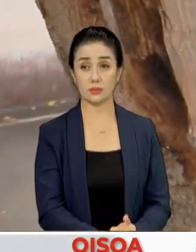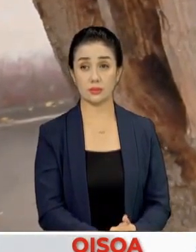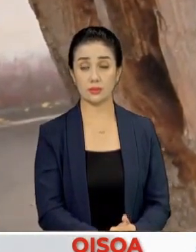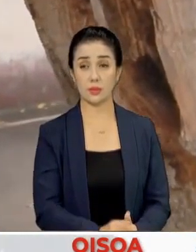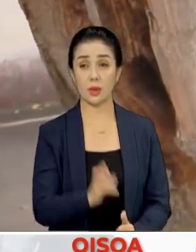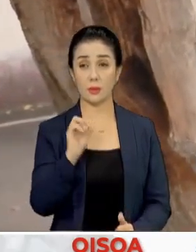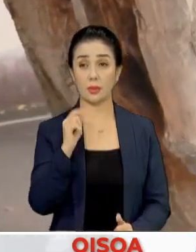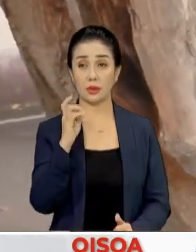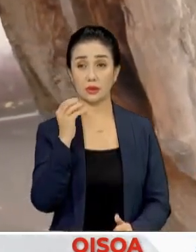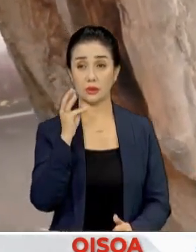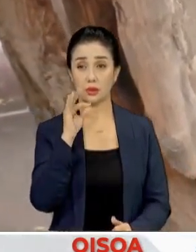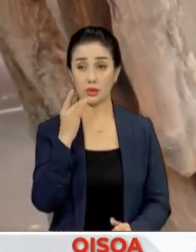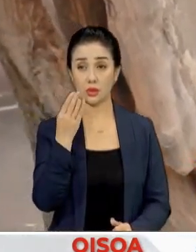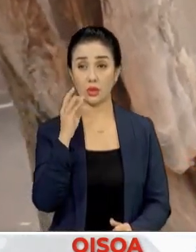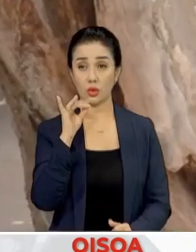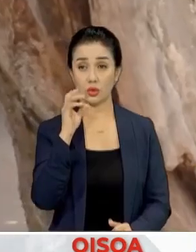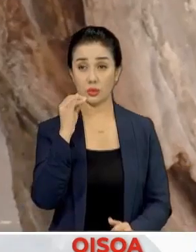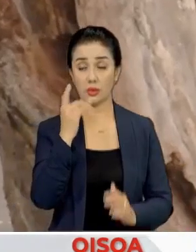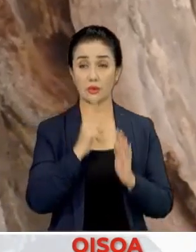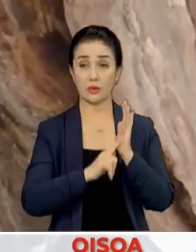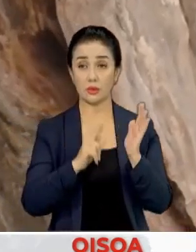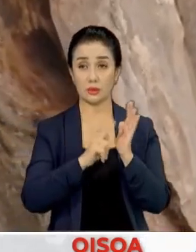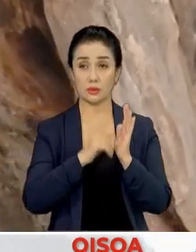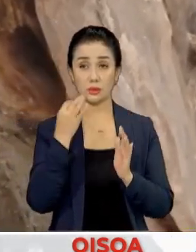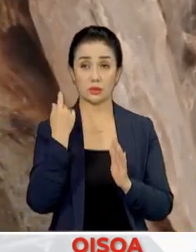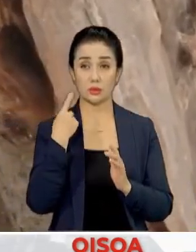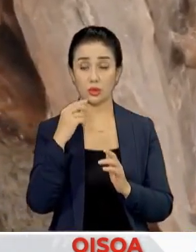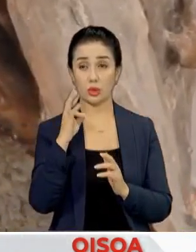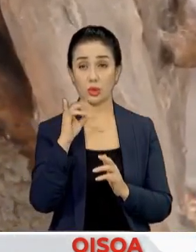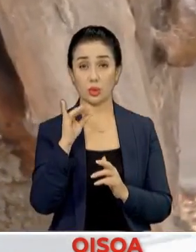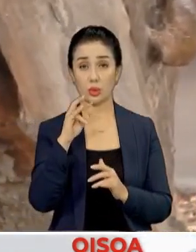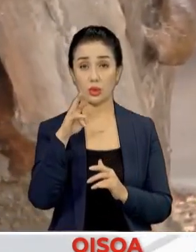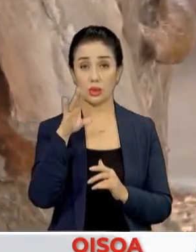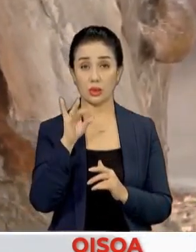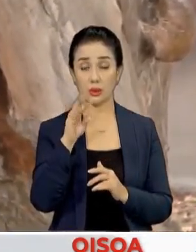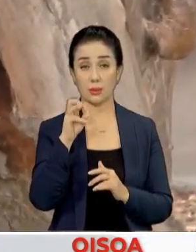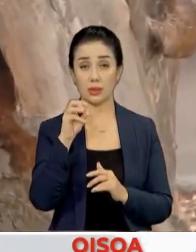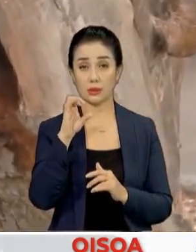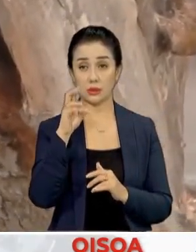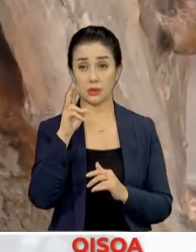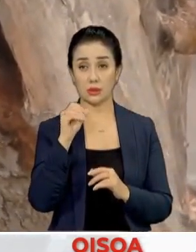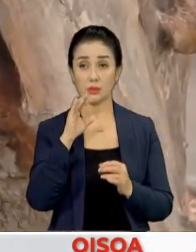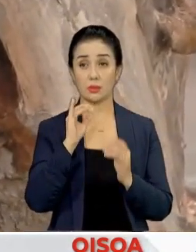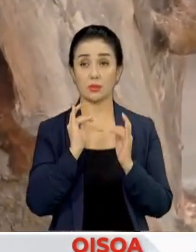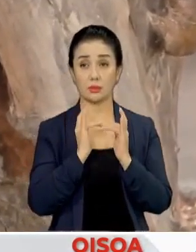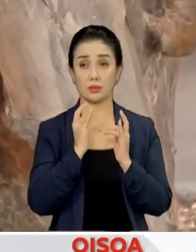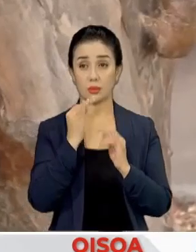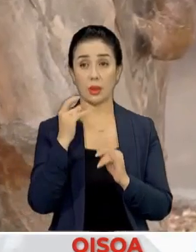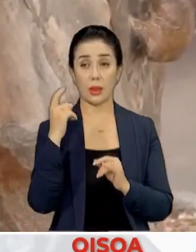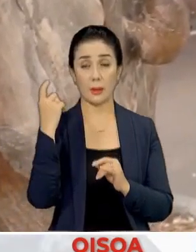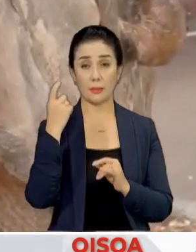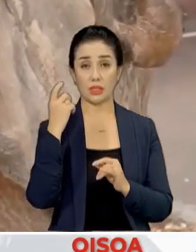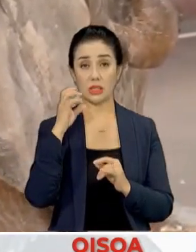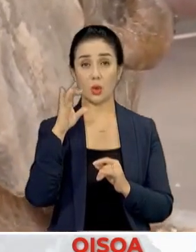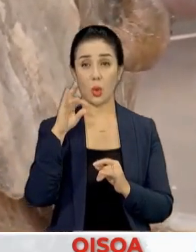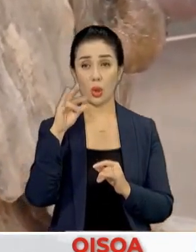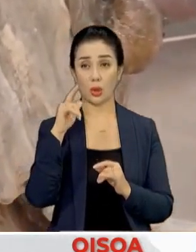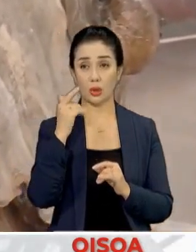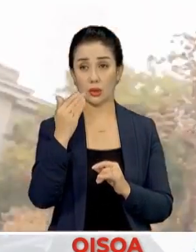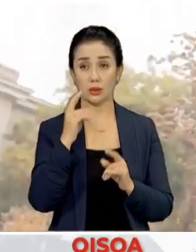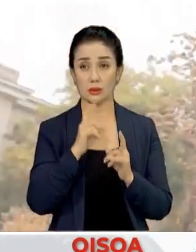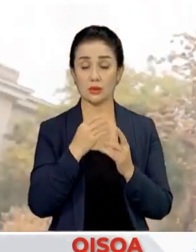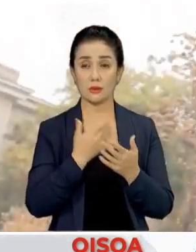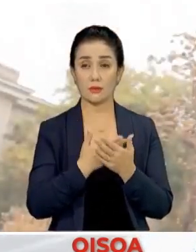Baxtiyor Hojiboyev o'zi faoliyat ko'rsatadigan 77-chi sonli Nurli Maskan ixtisoslashtirilgan maktab-internatida psixolog sifatida mehnat qiladi. U